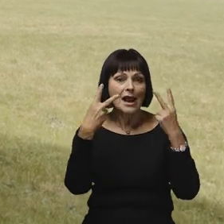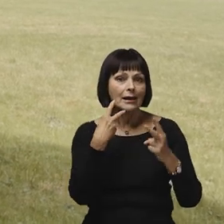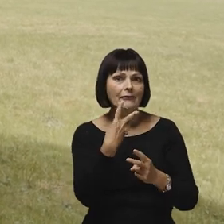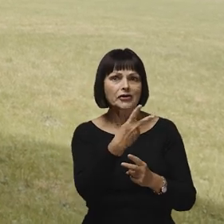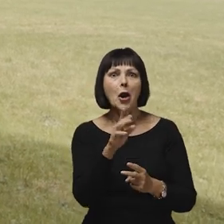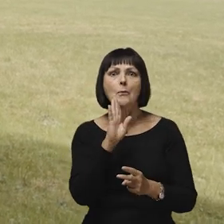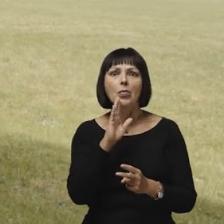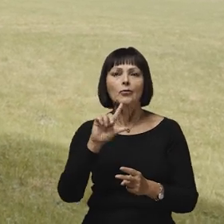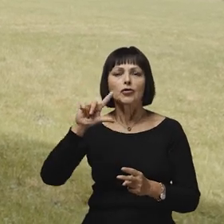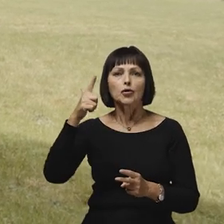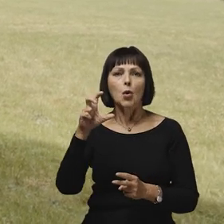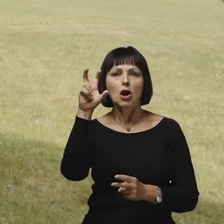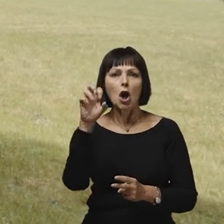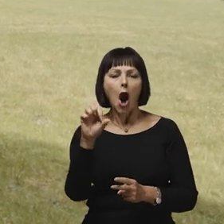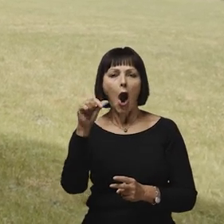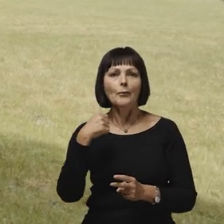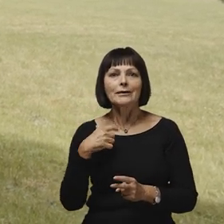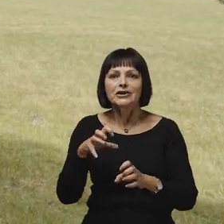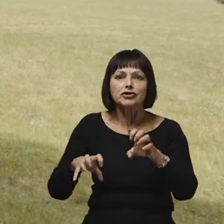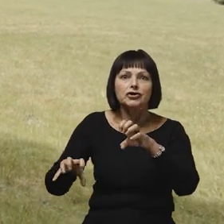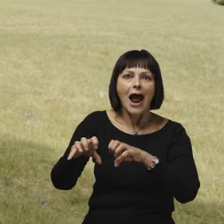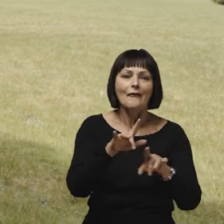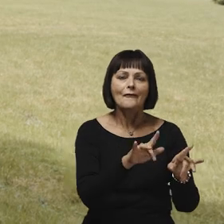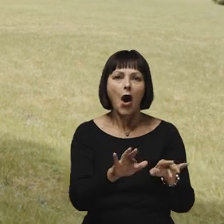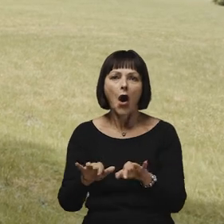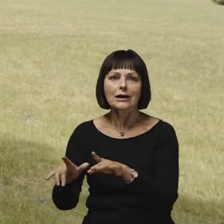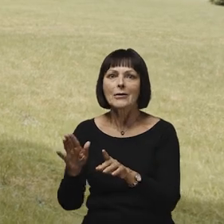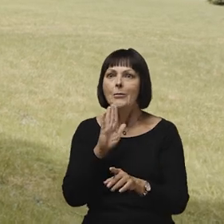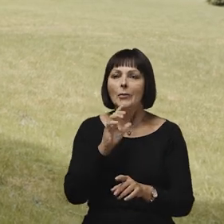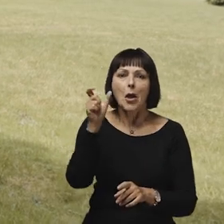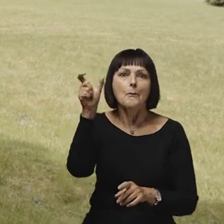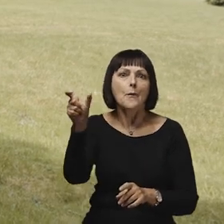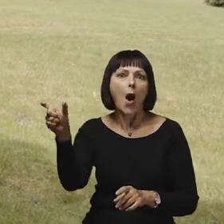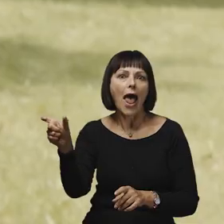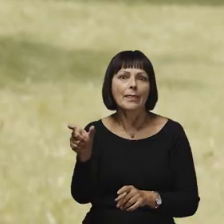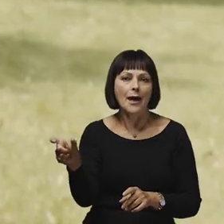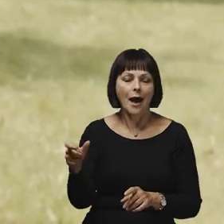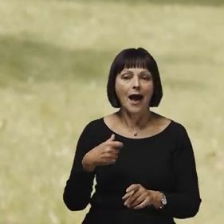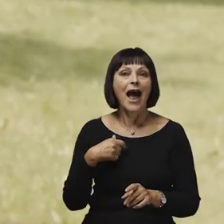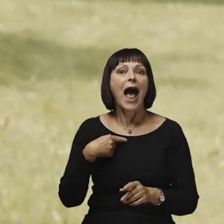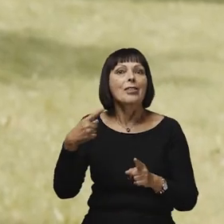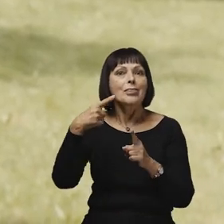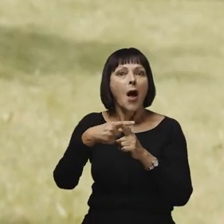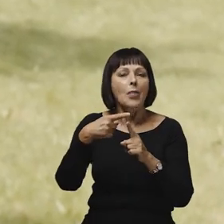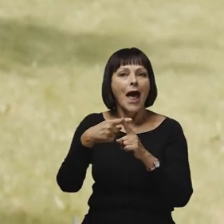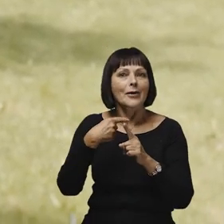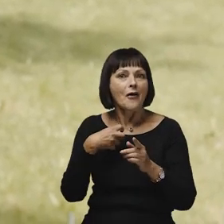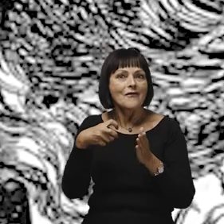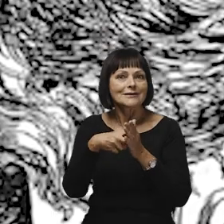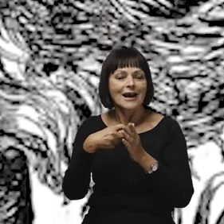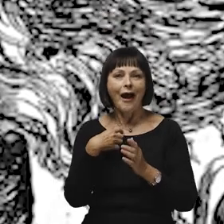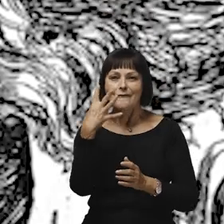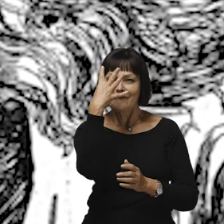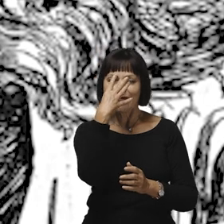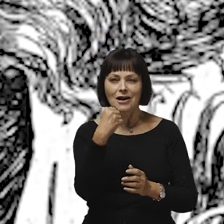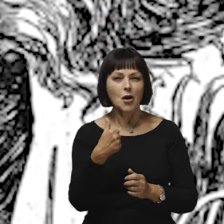nim drugiego Chopina, czarodzieja fortepianu, poetę, a nawet Orfeusza. Dodatkowym atutem Paderewskiego był jego